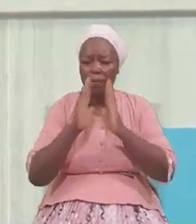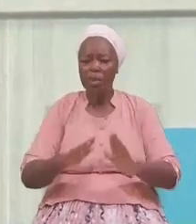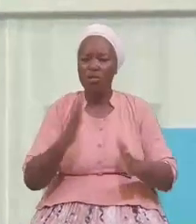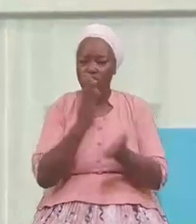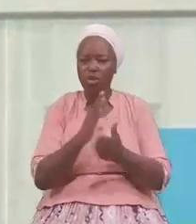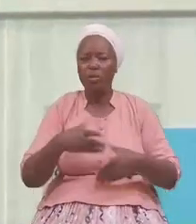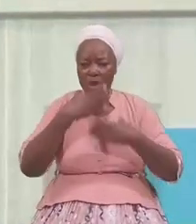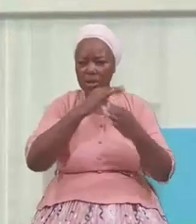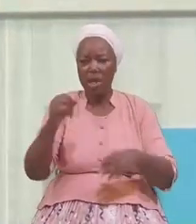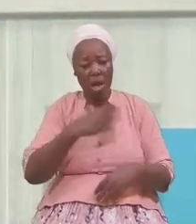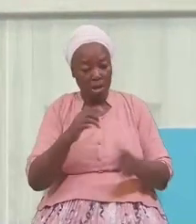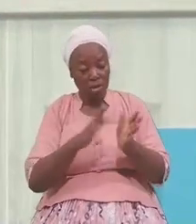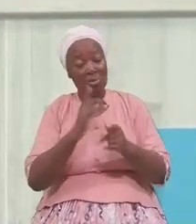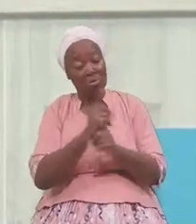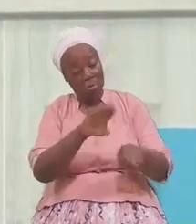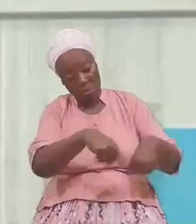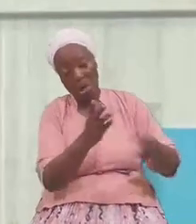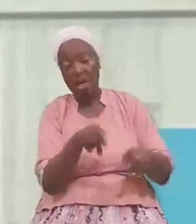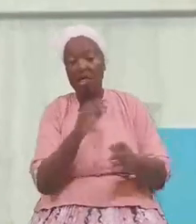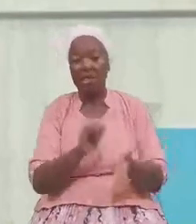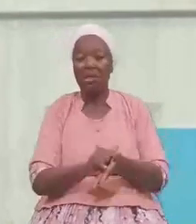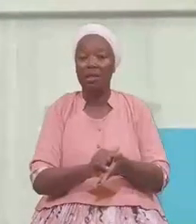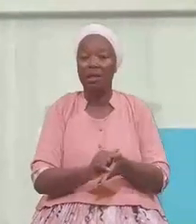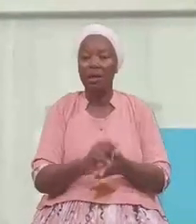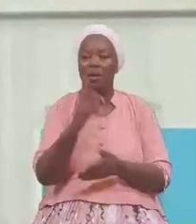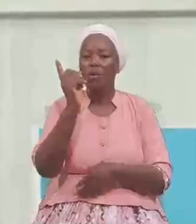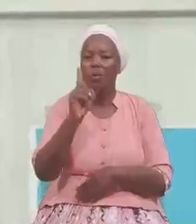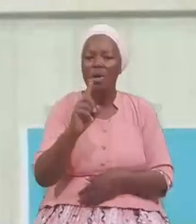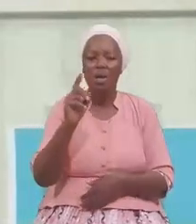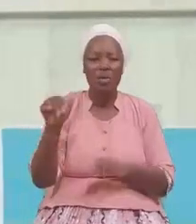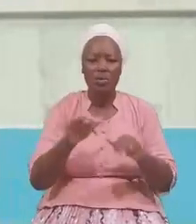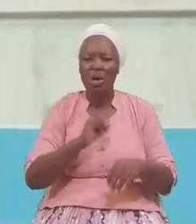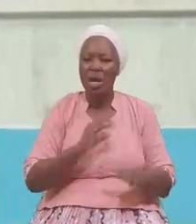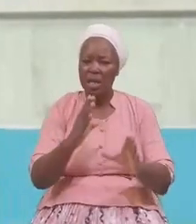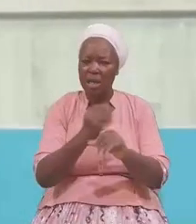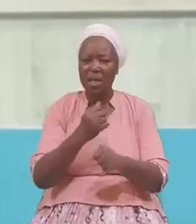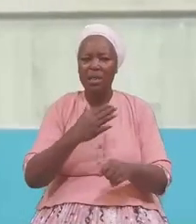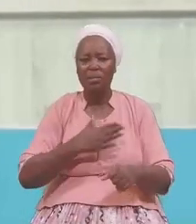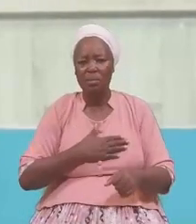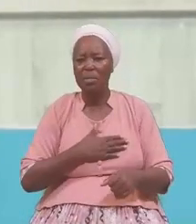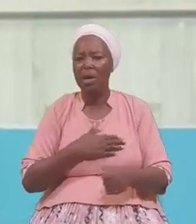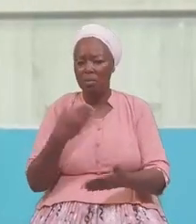Et Jésus dépasse. Où est-ce que j'irai?